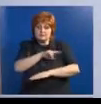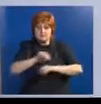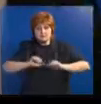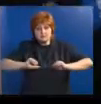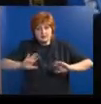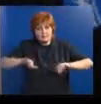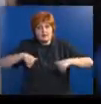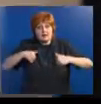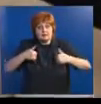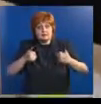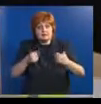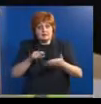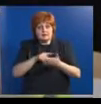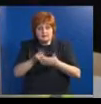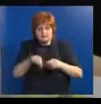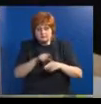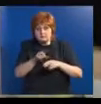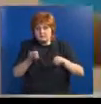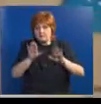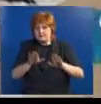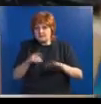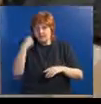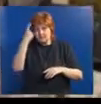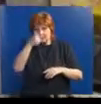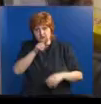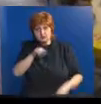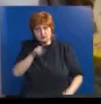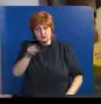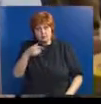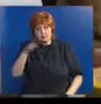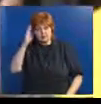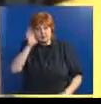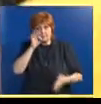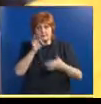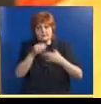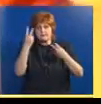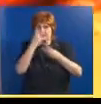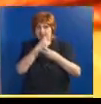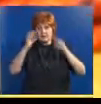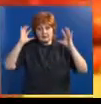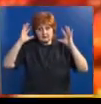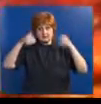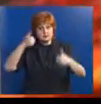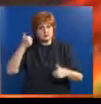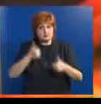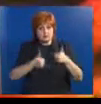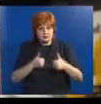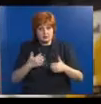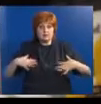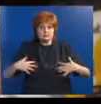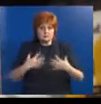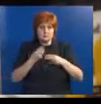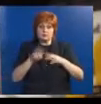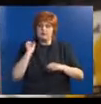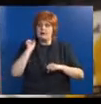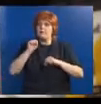выдали приборы для навигации по местности и, конечно, личный номер. Наши ребята отметили, что, несмотря на серьезную конкуренцию, они настроены на